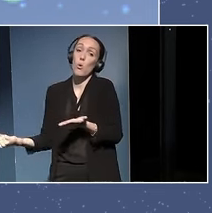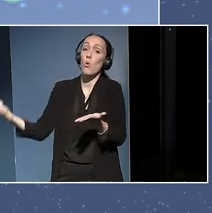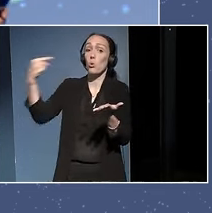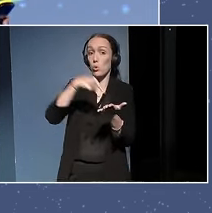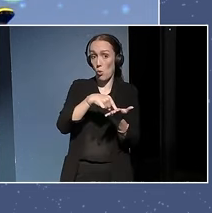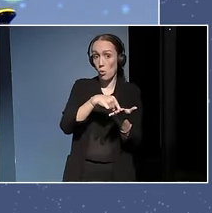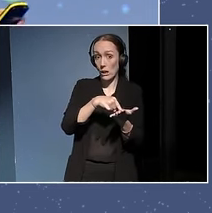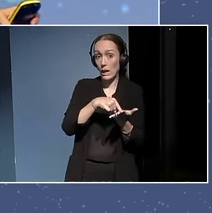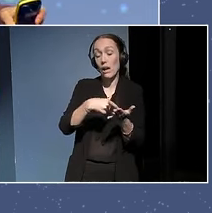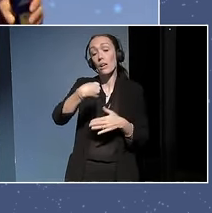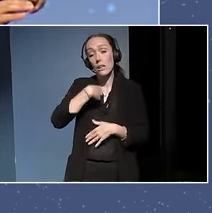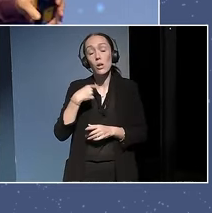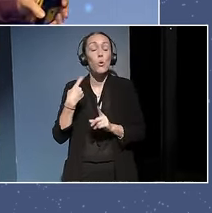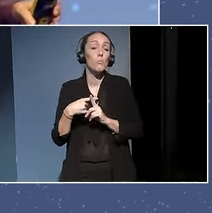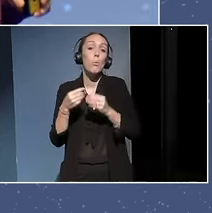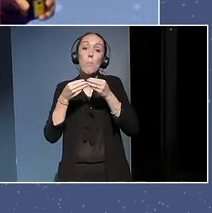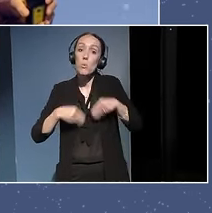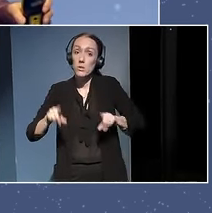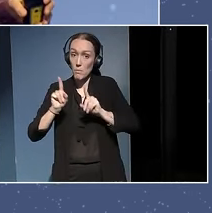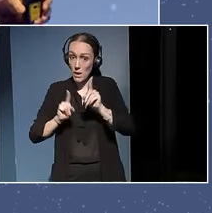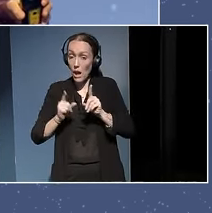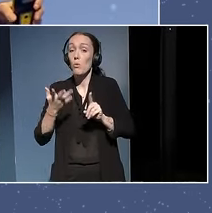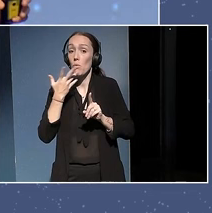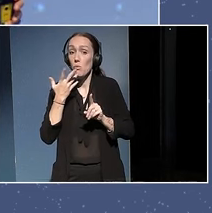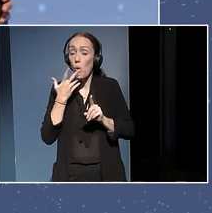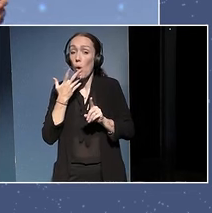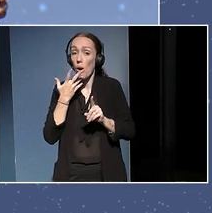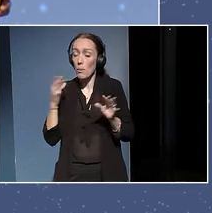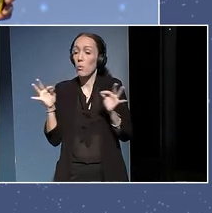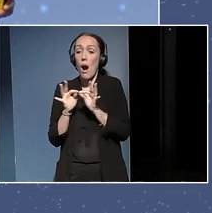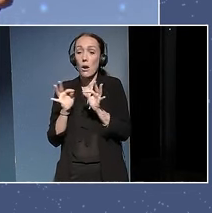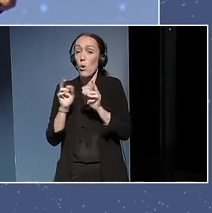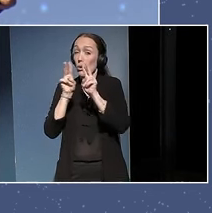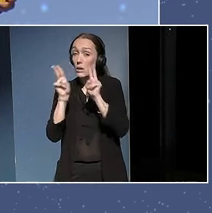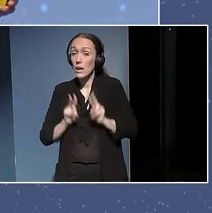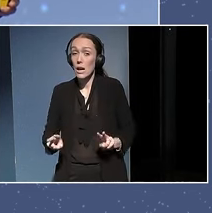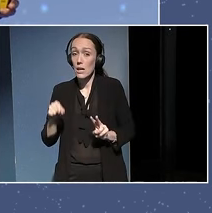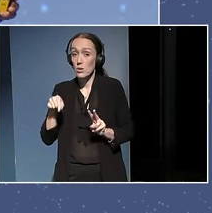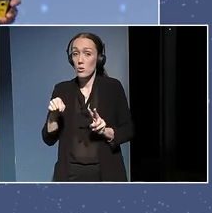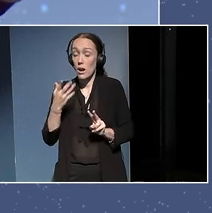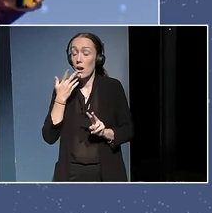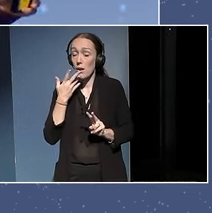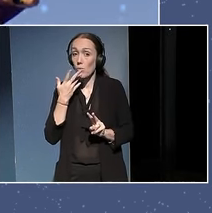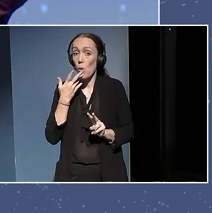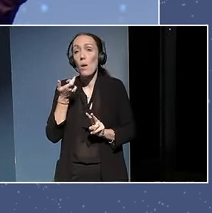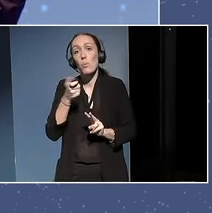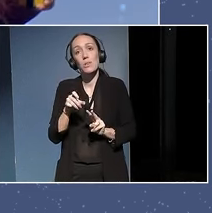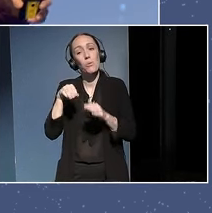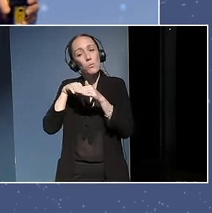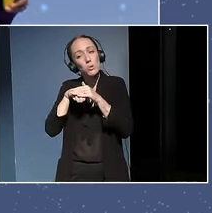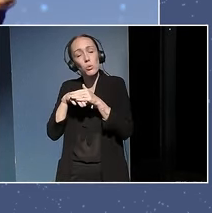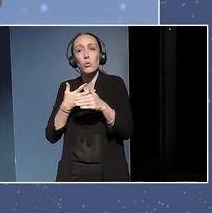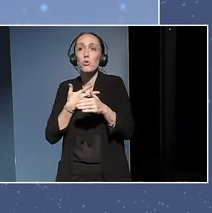da me e dal museo di Milano e sono orgoglioso di aver fatto questo progetto internazionale che ha anche un significato educativo